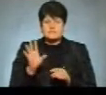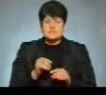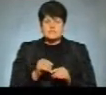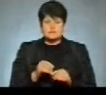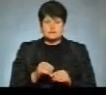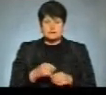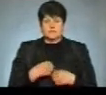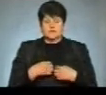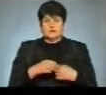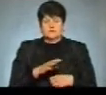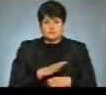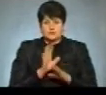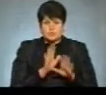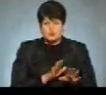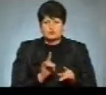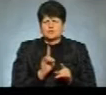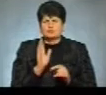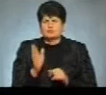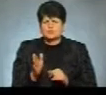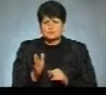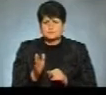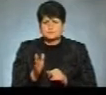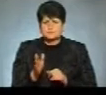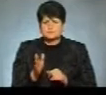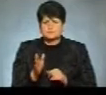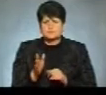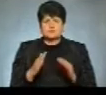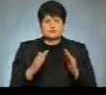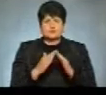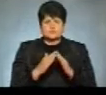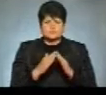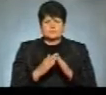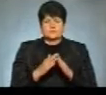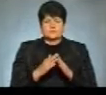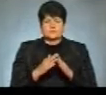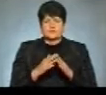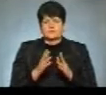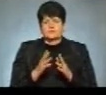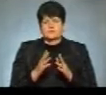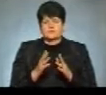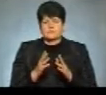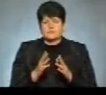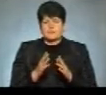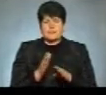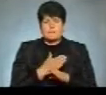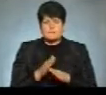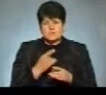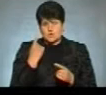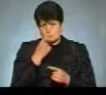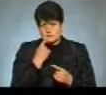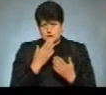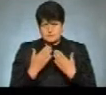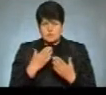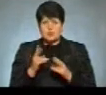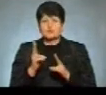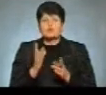які були. Ну, наприклад, що то буде в побутову сферу, побутового, міжособистісного спілкування.